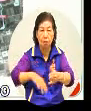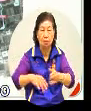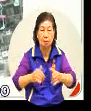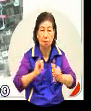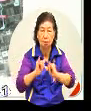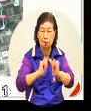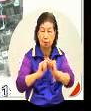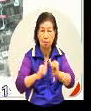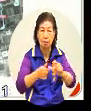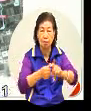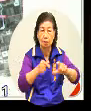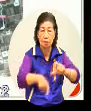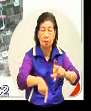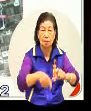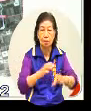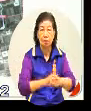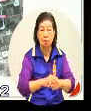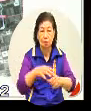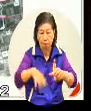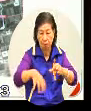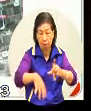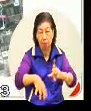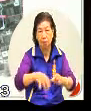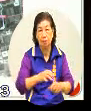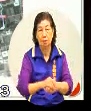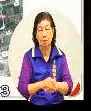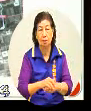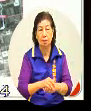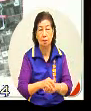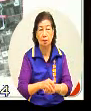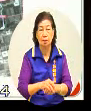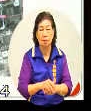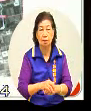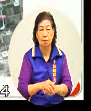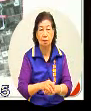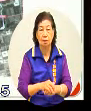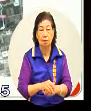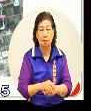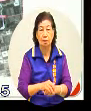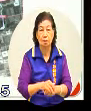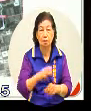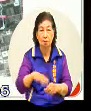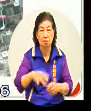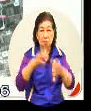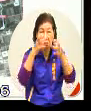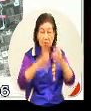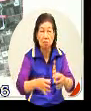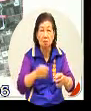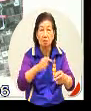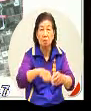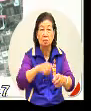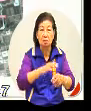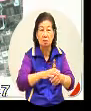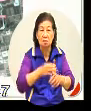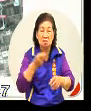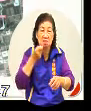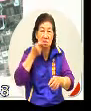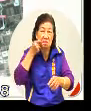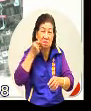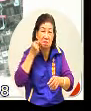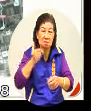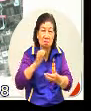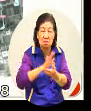会使讲咧，伫社区内底就对啦。啊，既然吼，搁要做双生工厂啦，即要做双生工